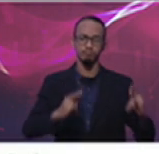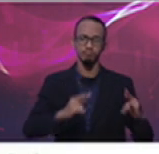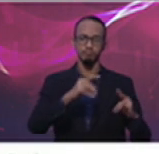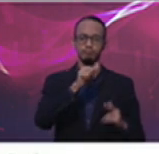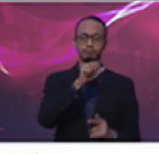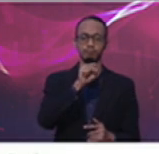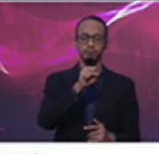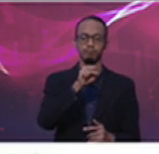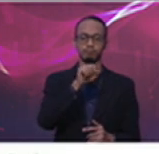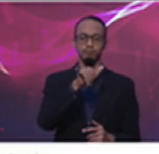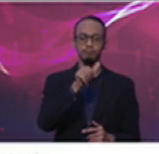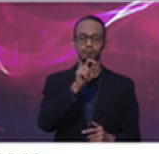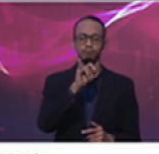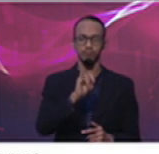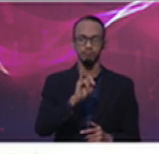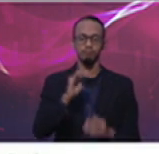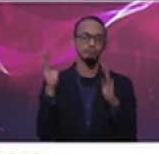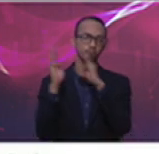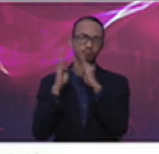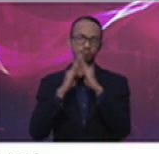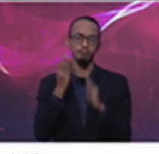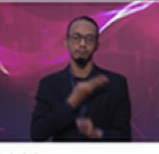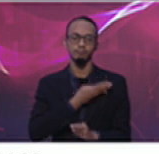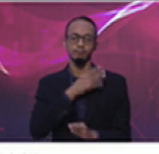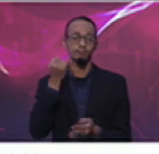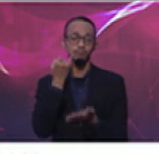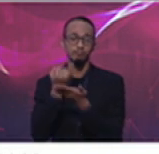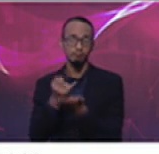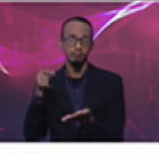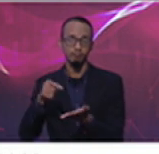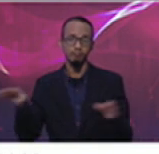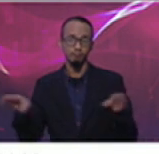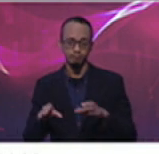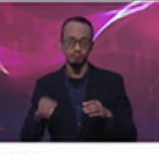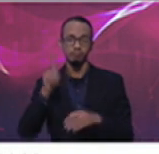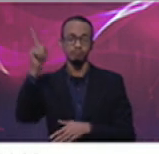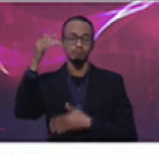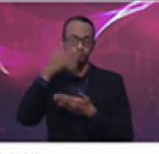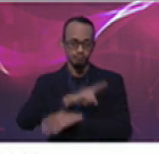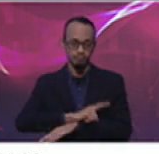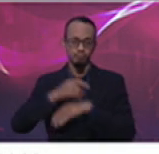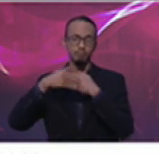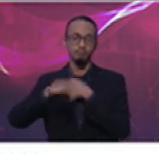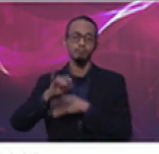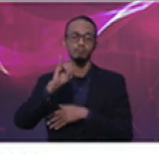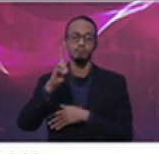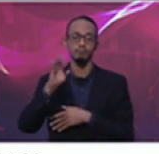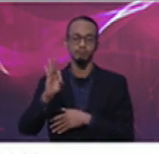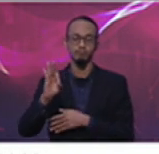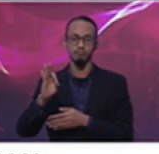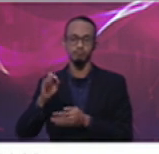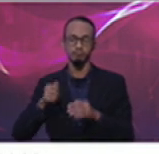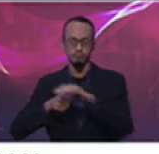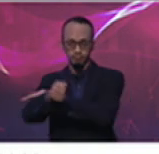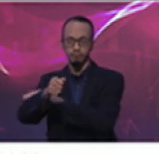alsati di bandaraya gazah dan jenayah itu dilakukan sehari selepas serangan idf ke atas Iran yang